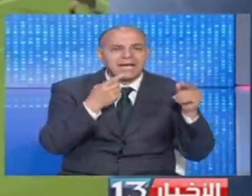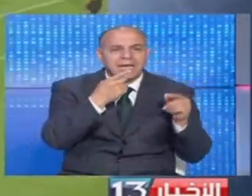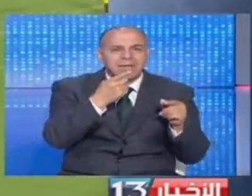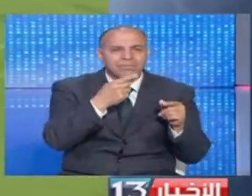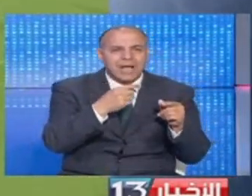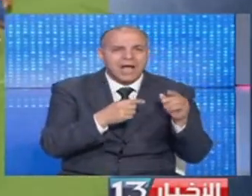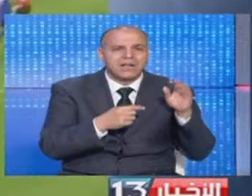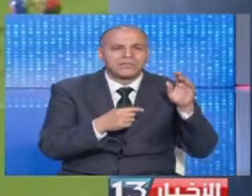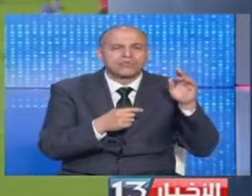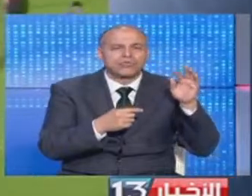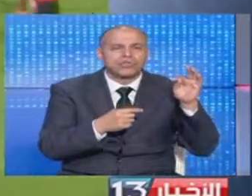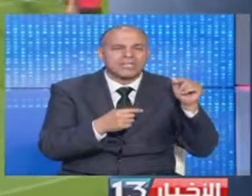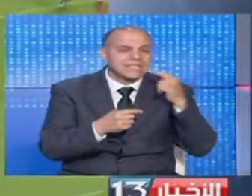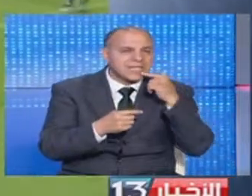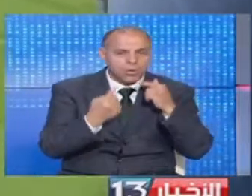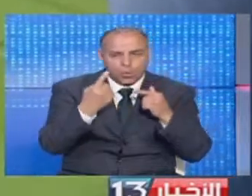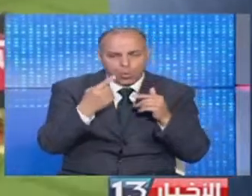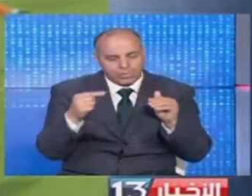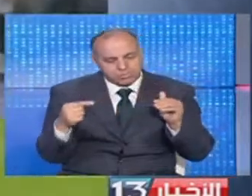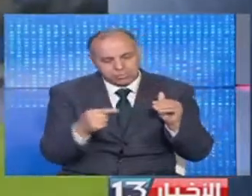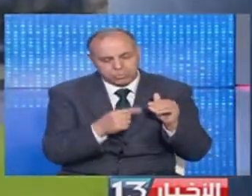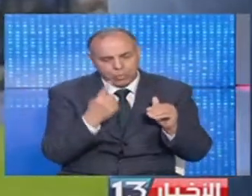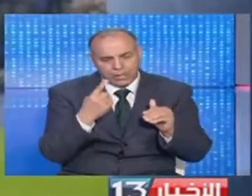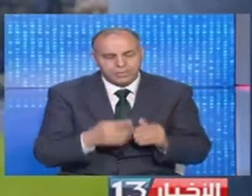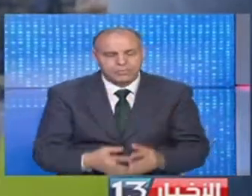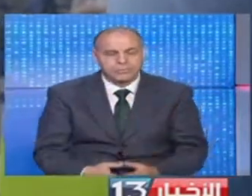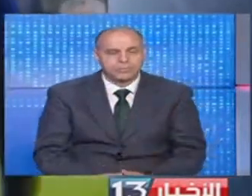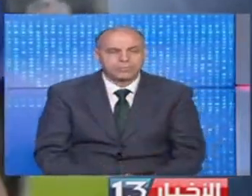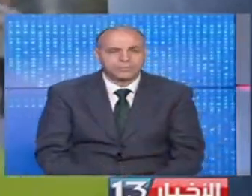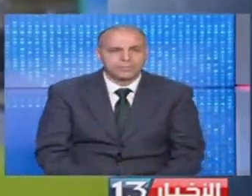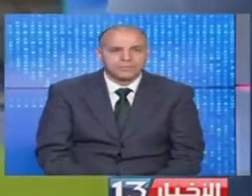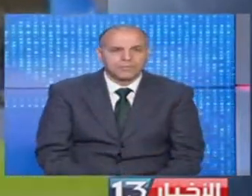الوحيد سجله وغير الدين دارفور